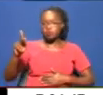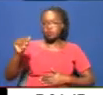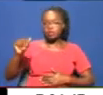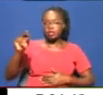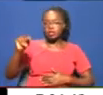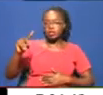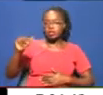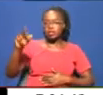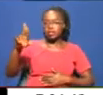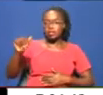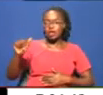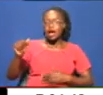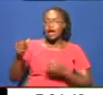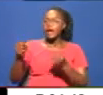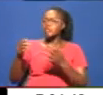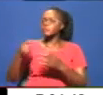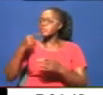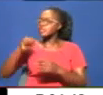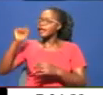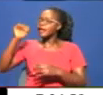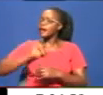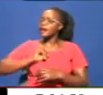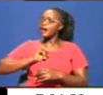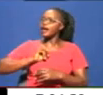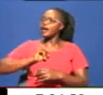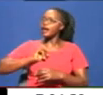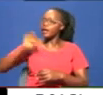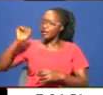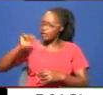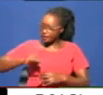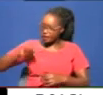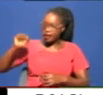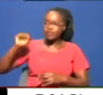as members of that opinion say aye?